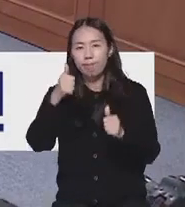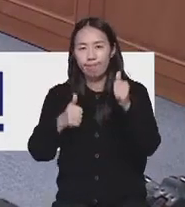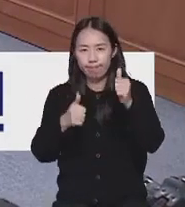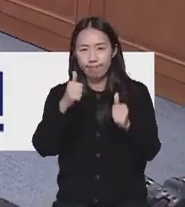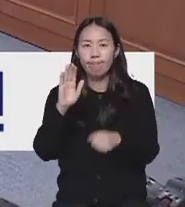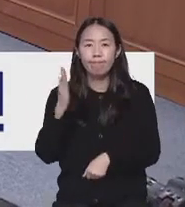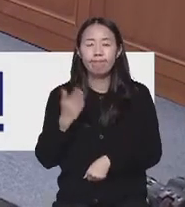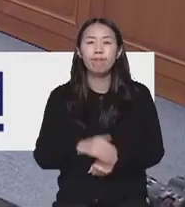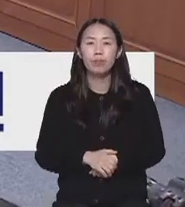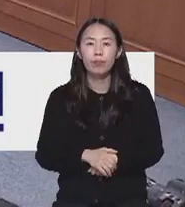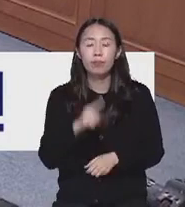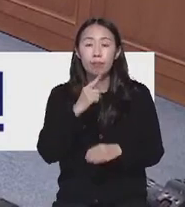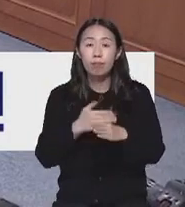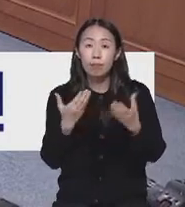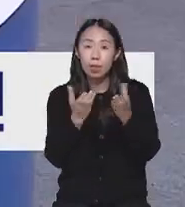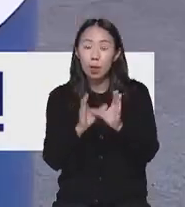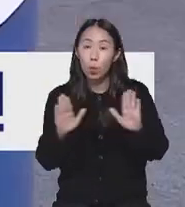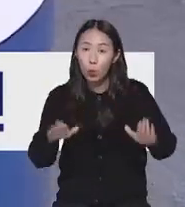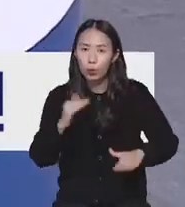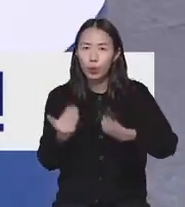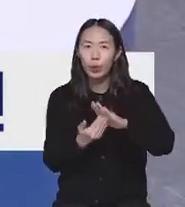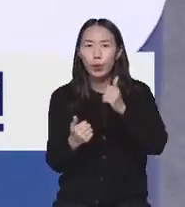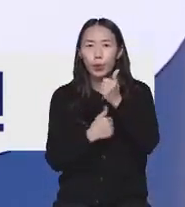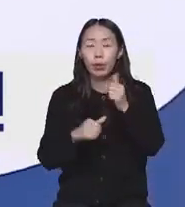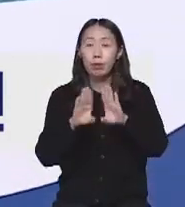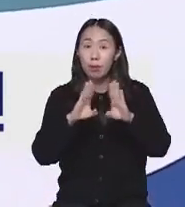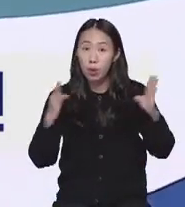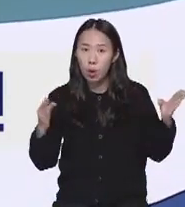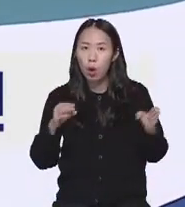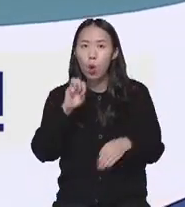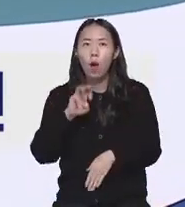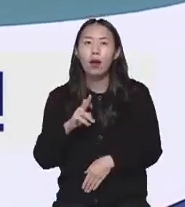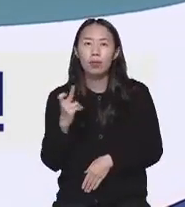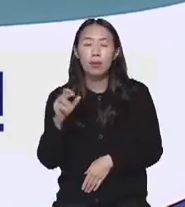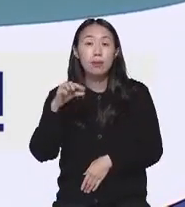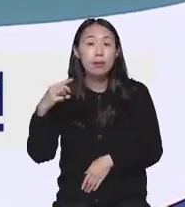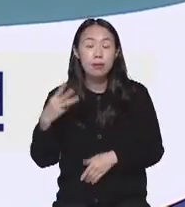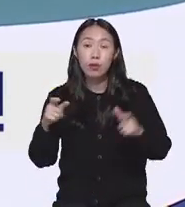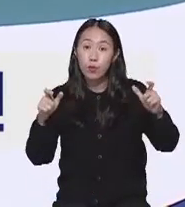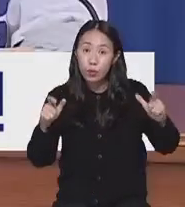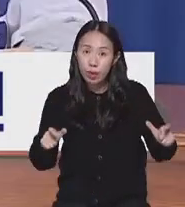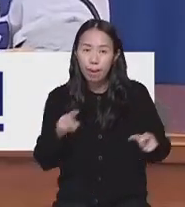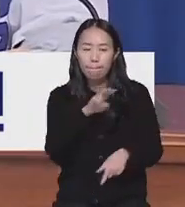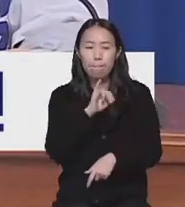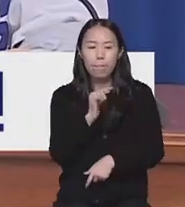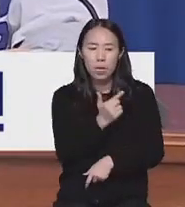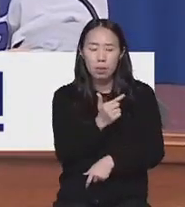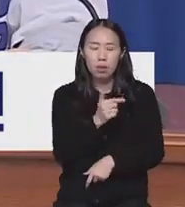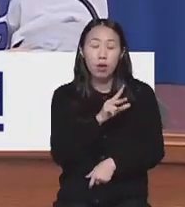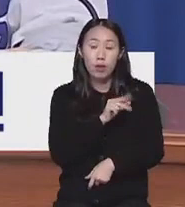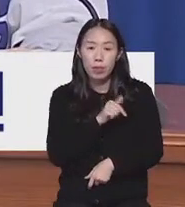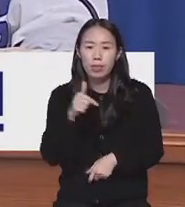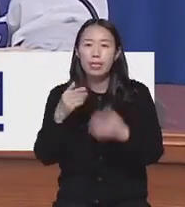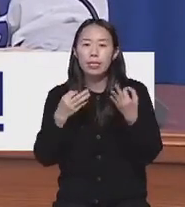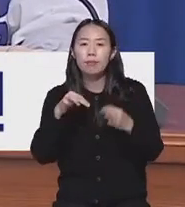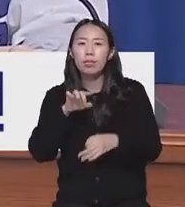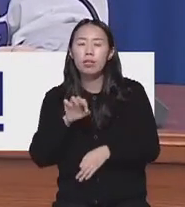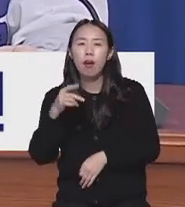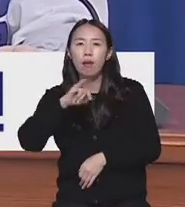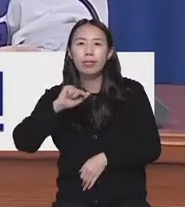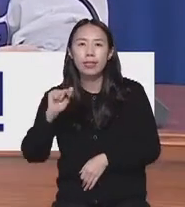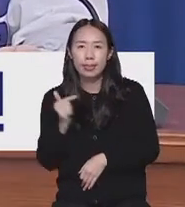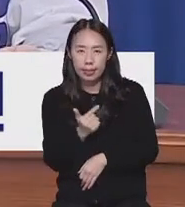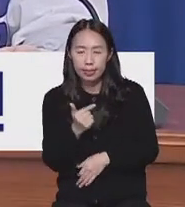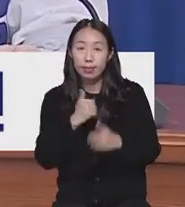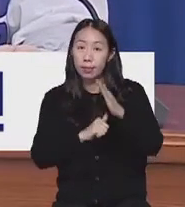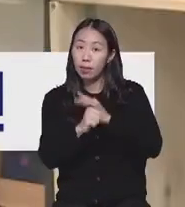했습니다. 민주당은 오늘 최고위원회의를 열고 광산을 선거구에 대해 현역인 민영배 의원과 김성진 전